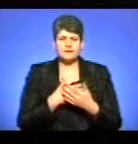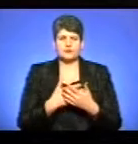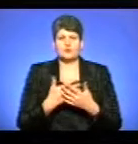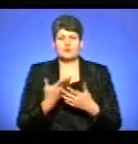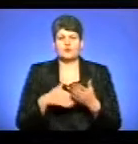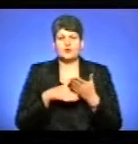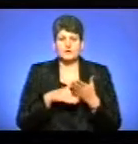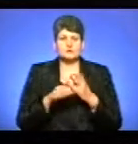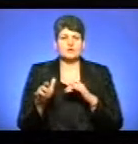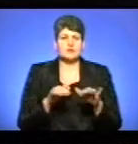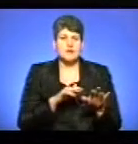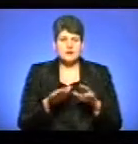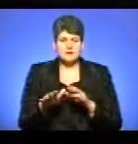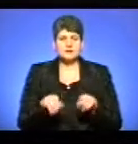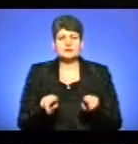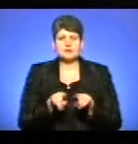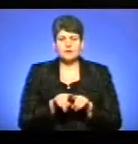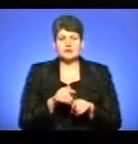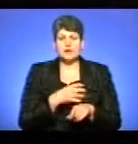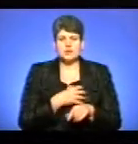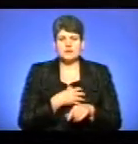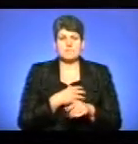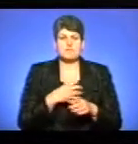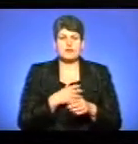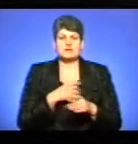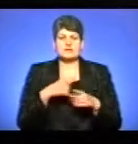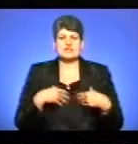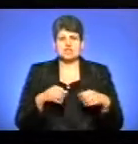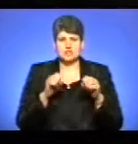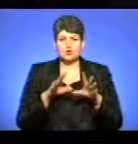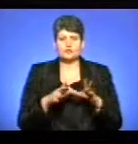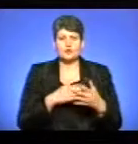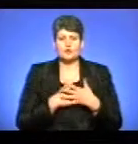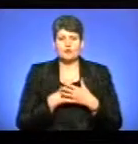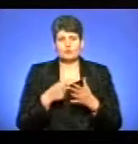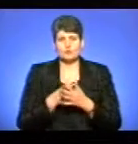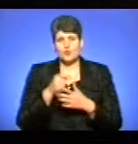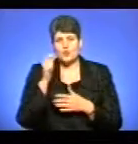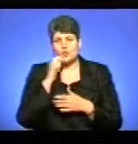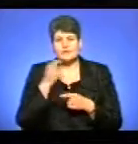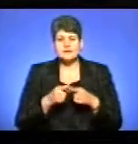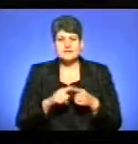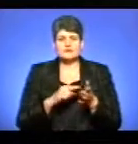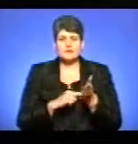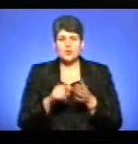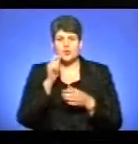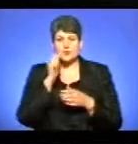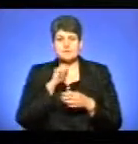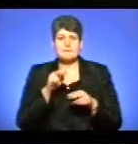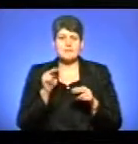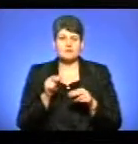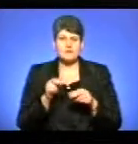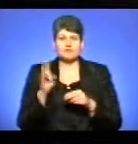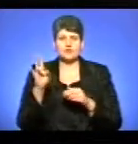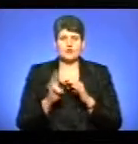та волонтерську діяльність. Також він нагороджений медаллю «За жертовність і любов до України». Це відзнака Української православної церкви